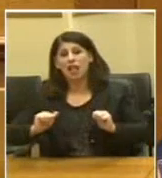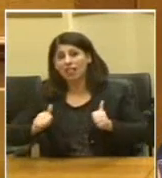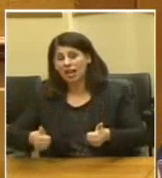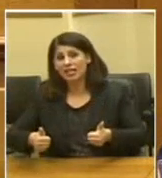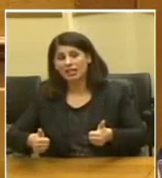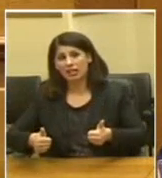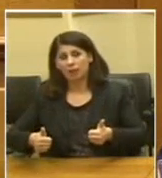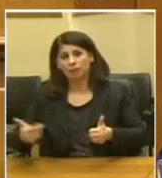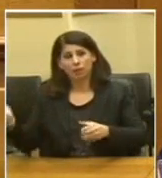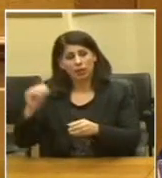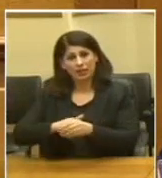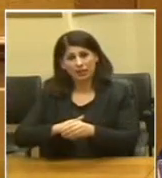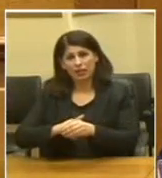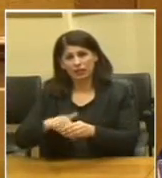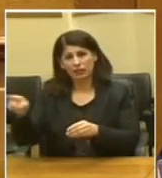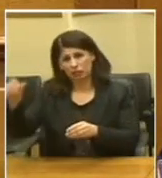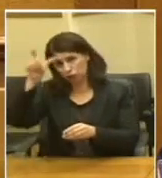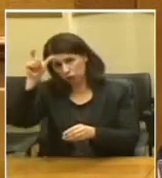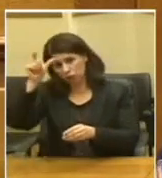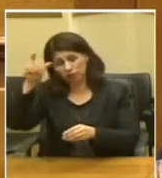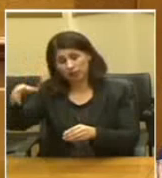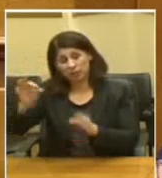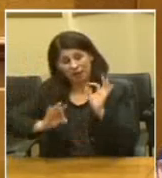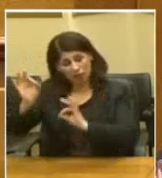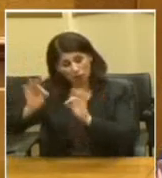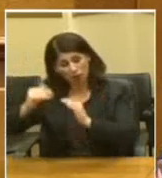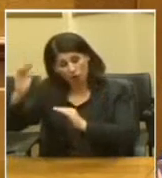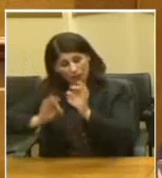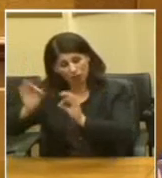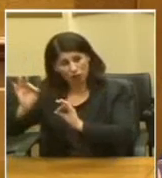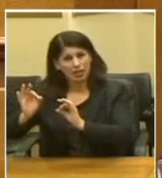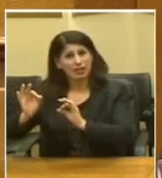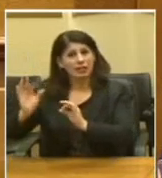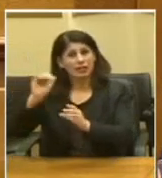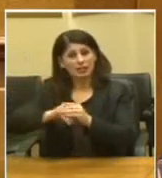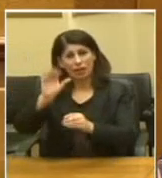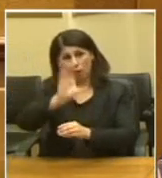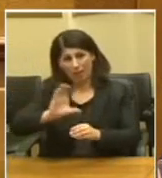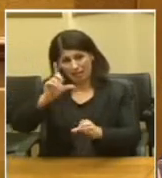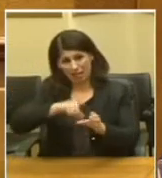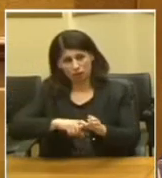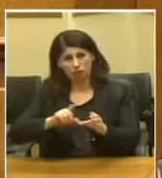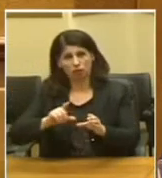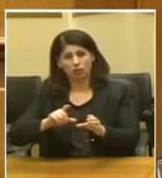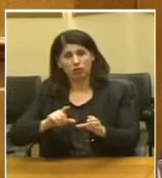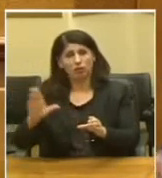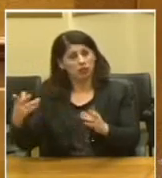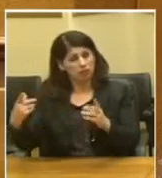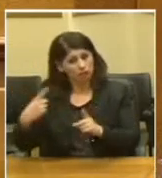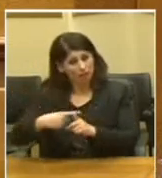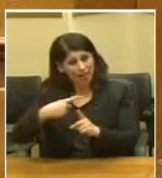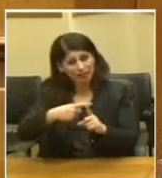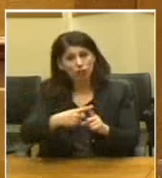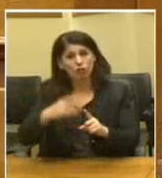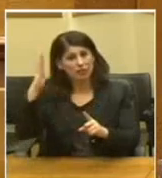την ένταξη της γειτονικής χώρας στην Ευρωπαϊκή Ένωση. Μας λέτε μην προχωράτε σε συζητήσεις για τη βελτίωση των σχέσεων με την Αλβανία. Μας λέτε